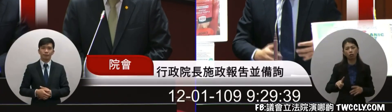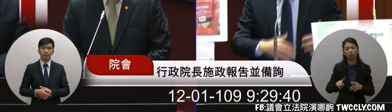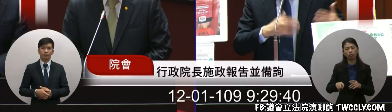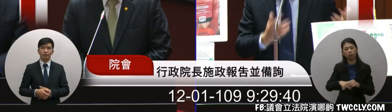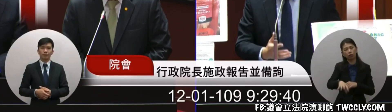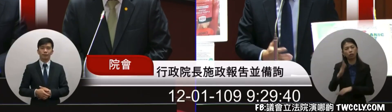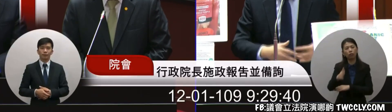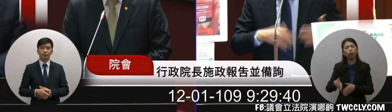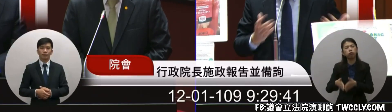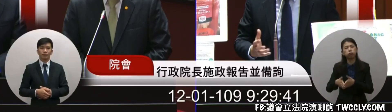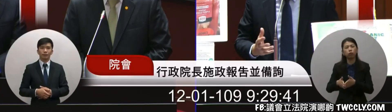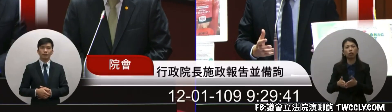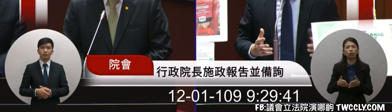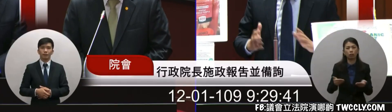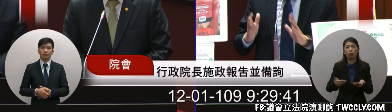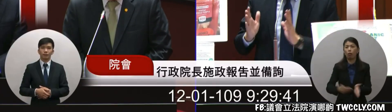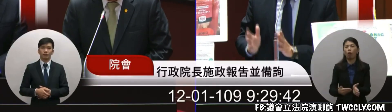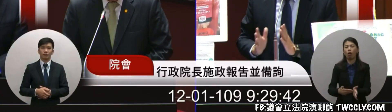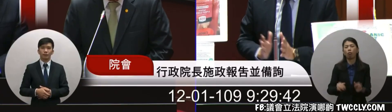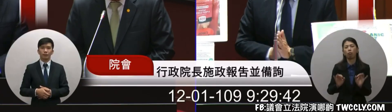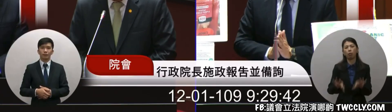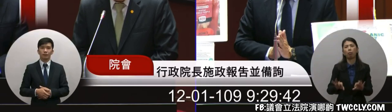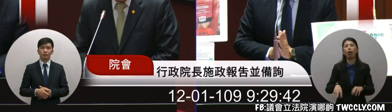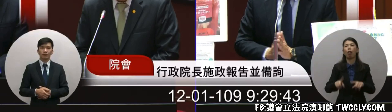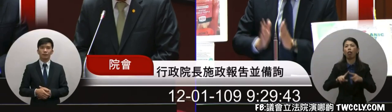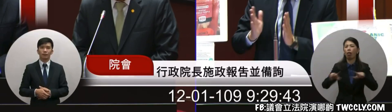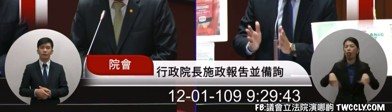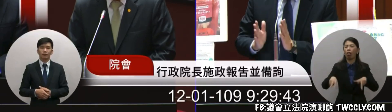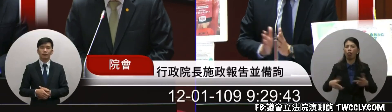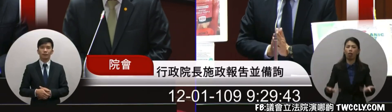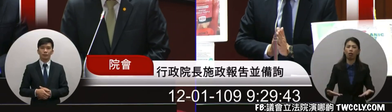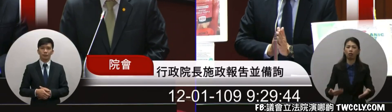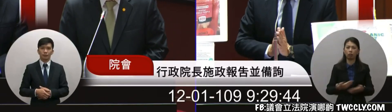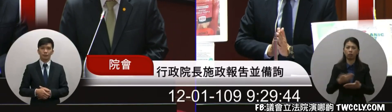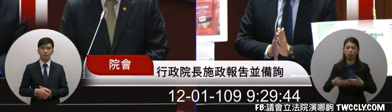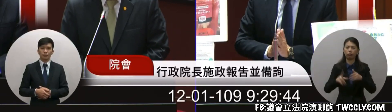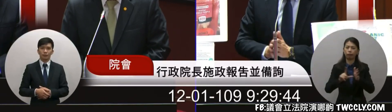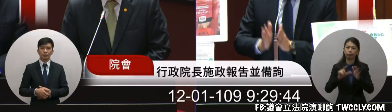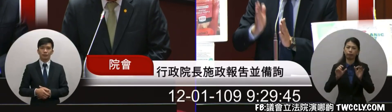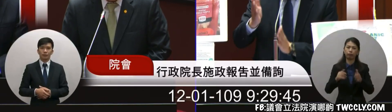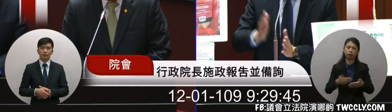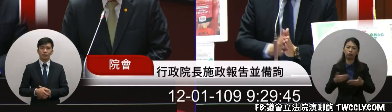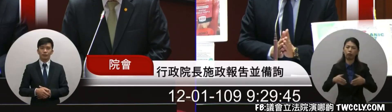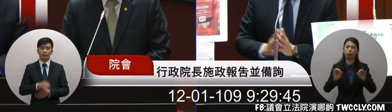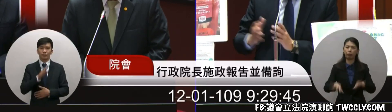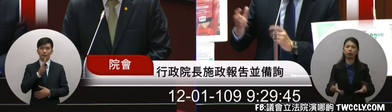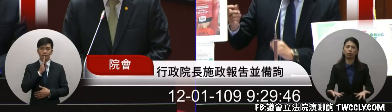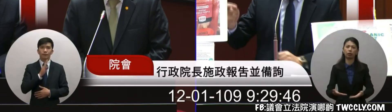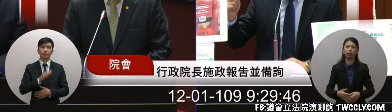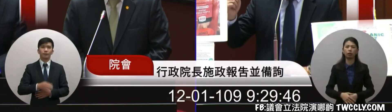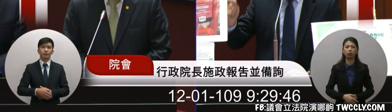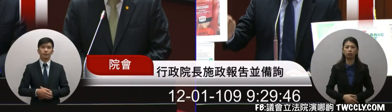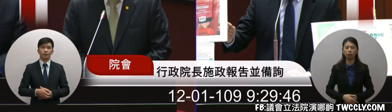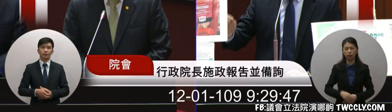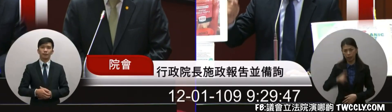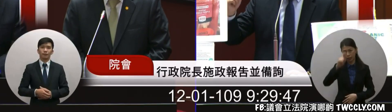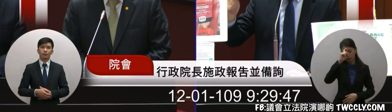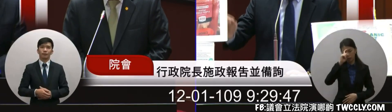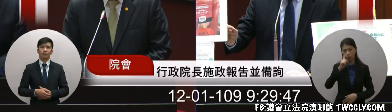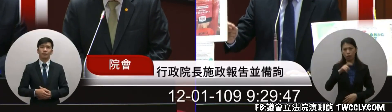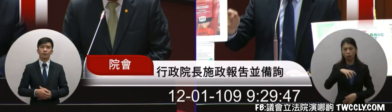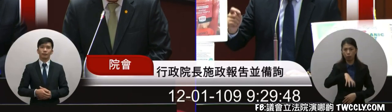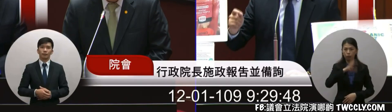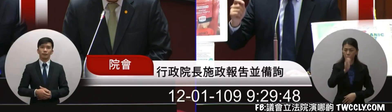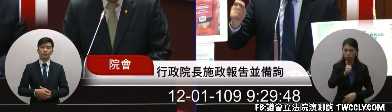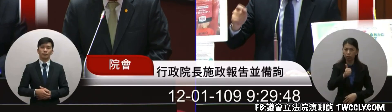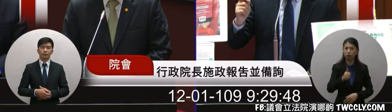最后又是文资管又是什么，这个问题会很多很多，在交通这边特别多了所以就是请部长能够在风险评估财务